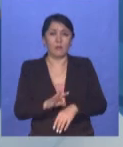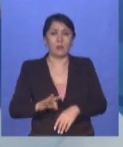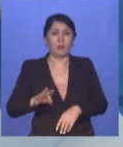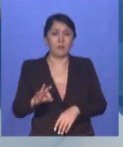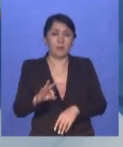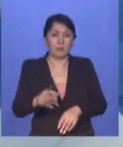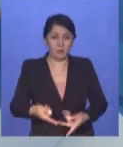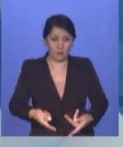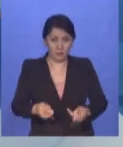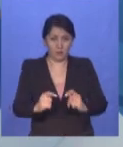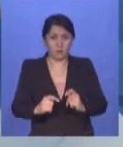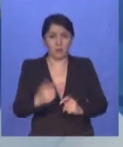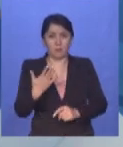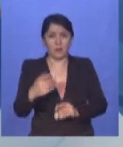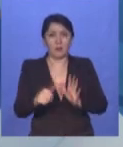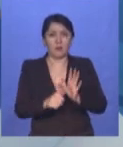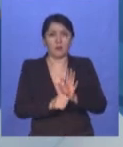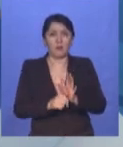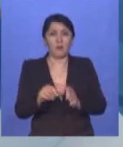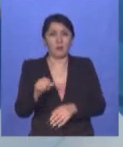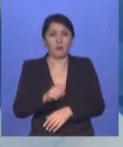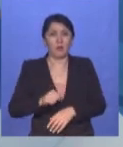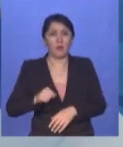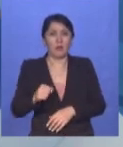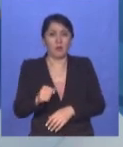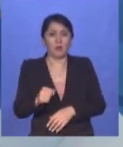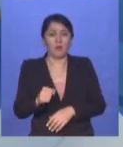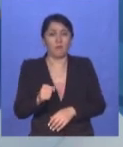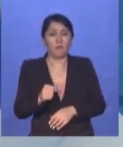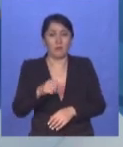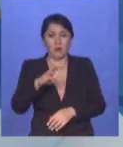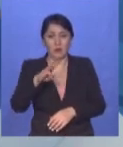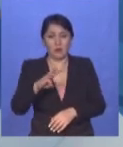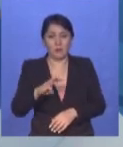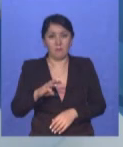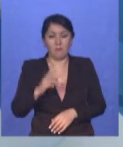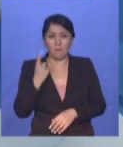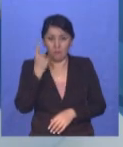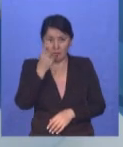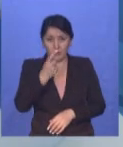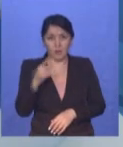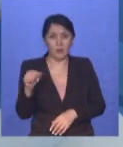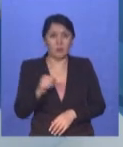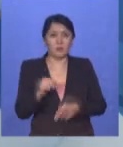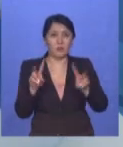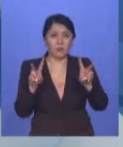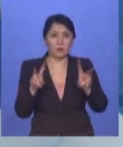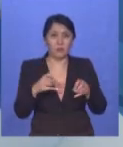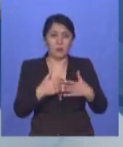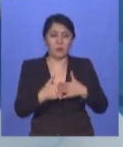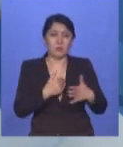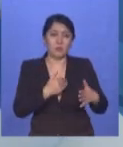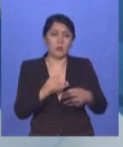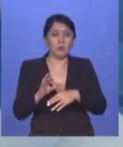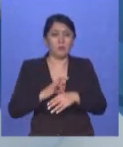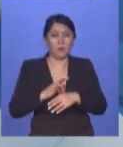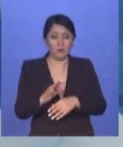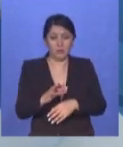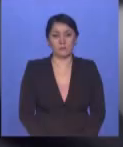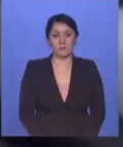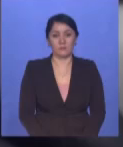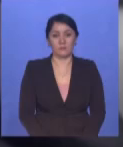Облыстық полиция департаменті 5-6 тамыз аралығында кезекті рет мас жүргізуші жедел профилактикалық іс-шарасын